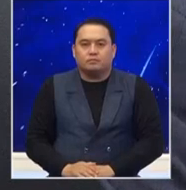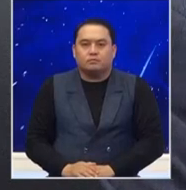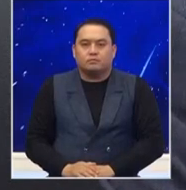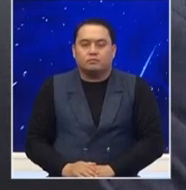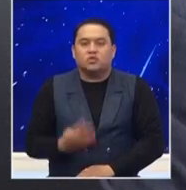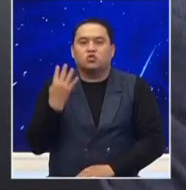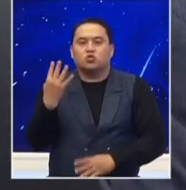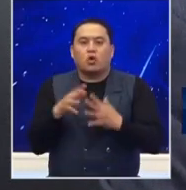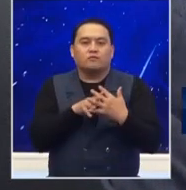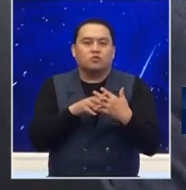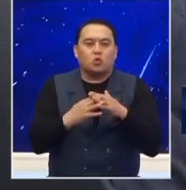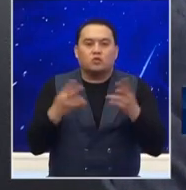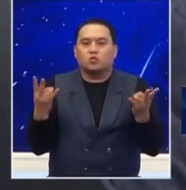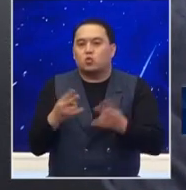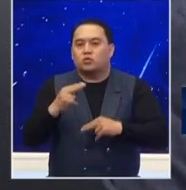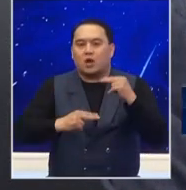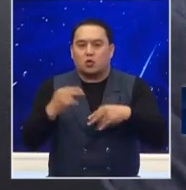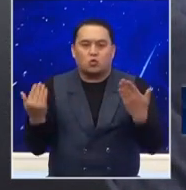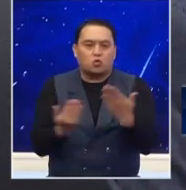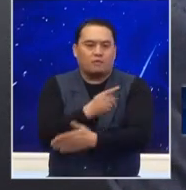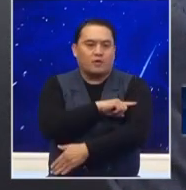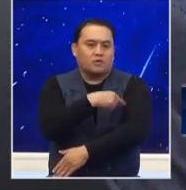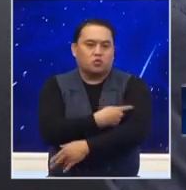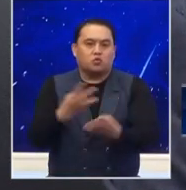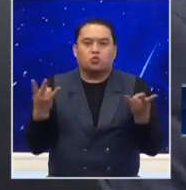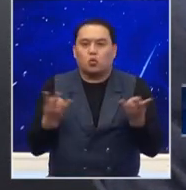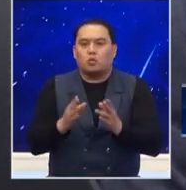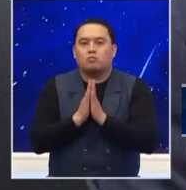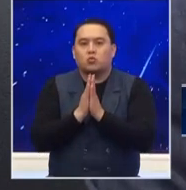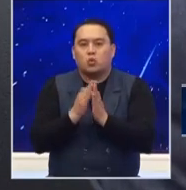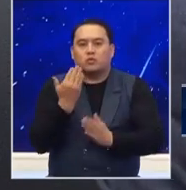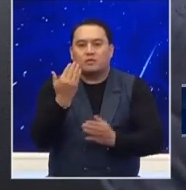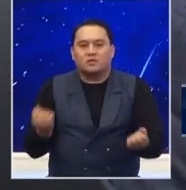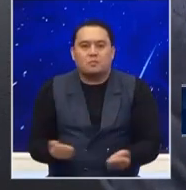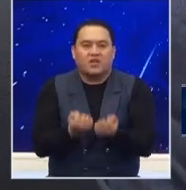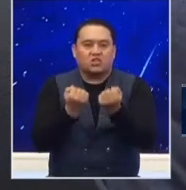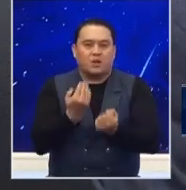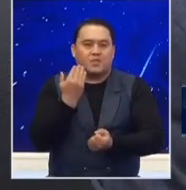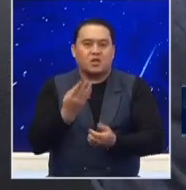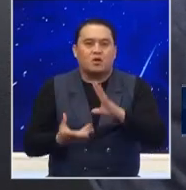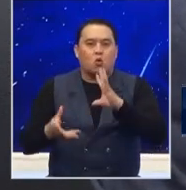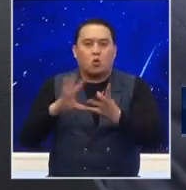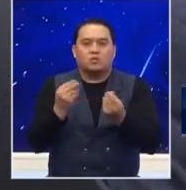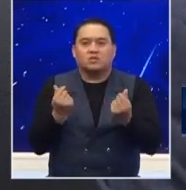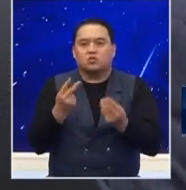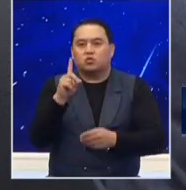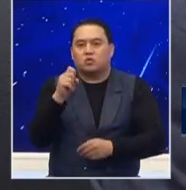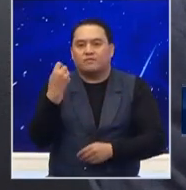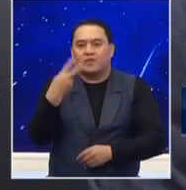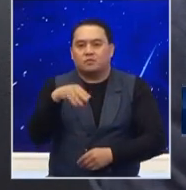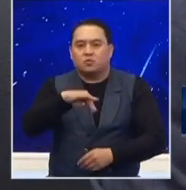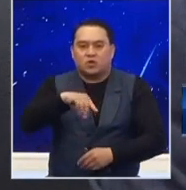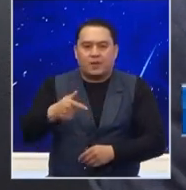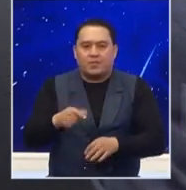В 4 селах необходимо строительство новых медицинских пунктов. Просим на это у вас поддержки. Общая стоимость составляет 120 миллионов